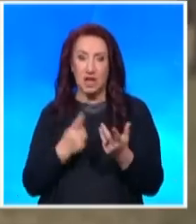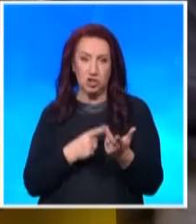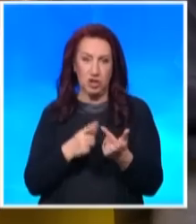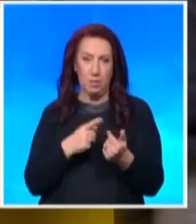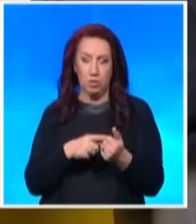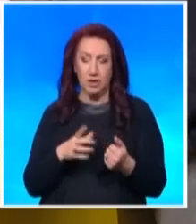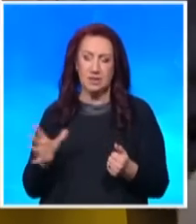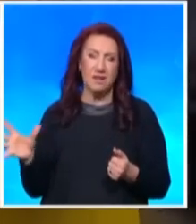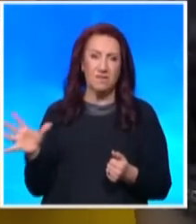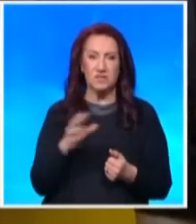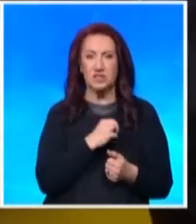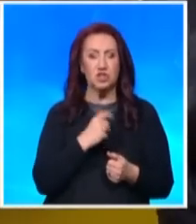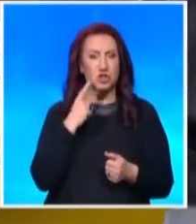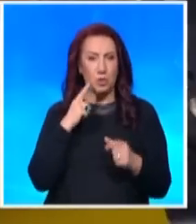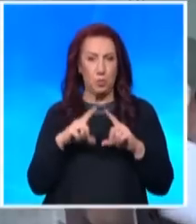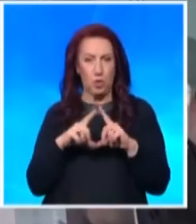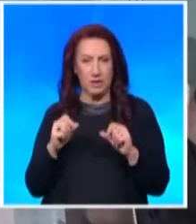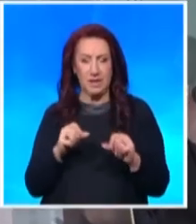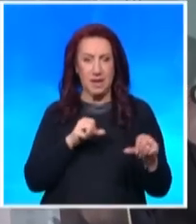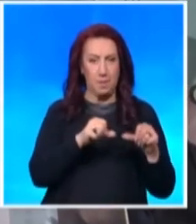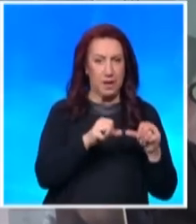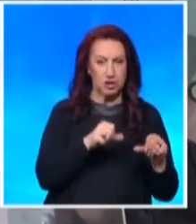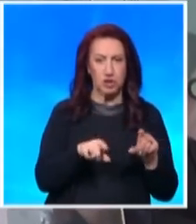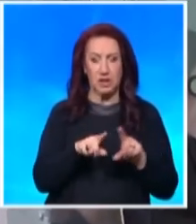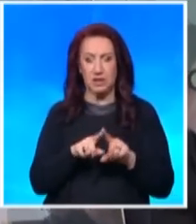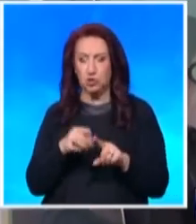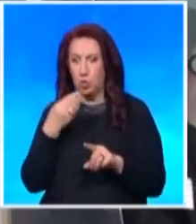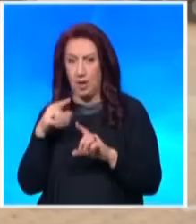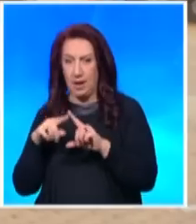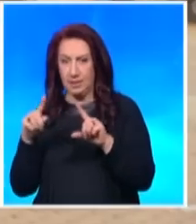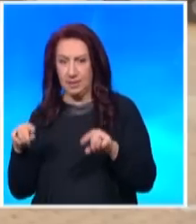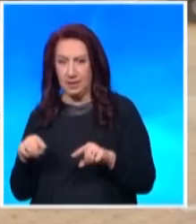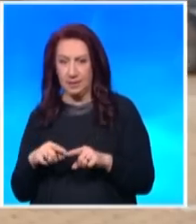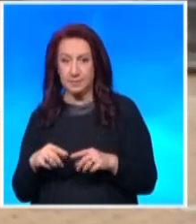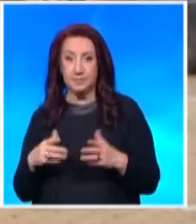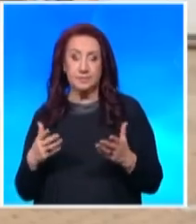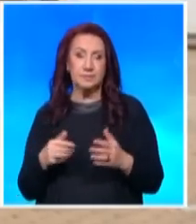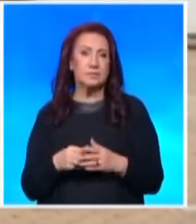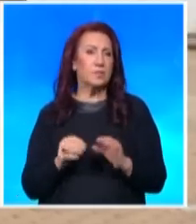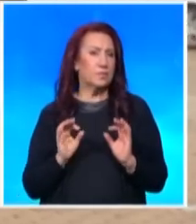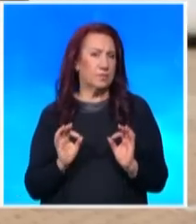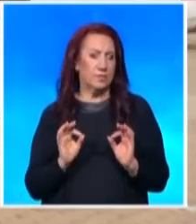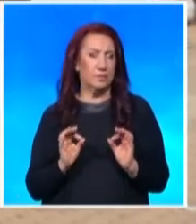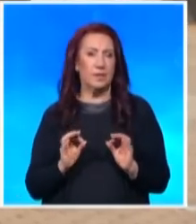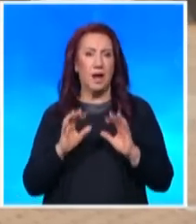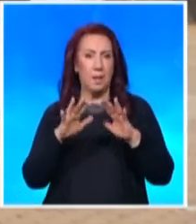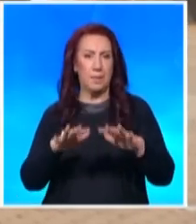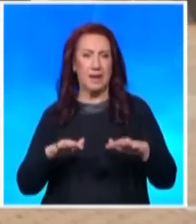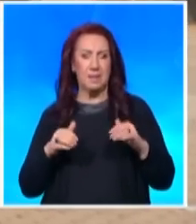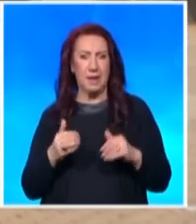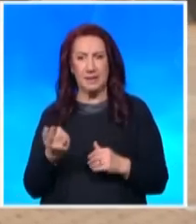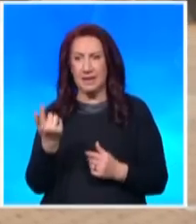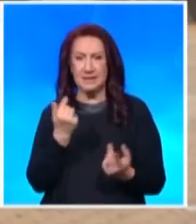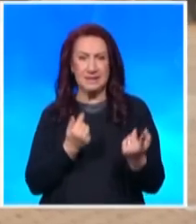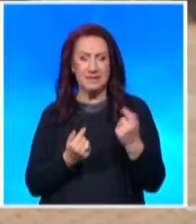с хартиената бюлетина. Така страната ни навлиза в поредния цикъл избори. Традиционно парламентът се свиква около 2